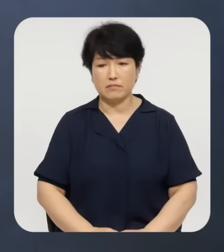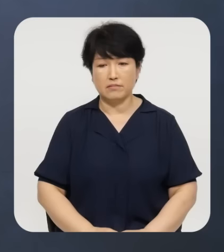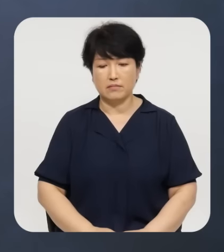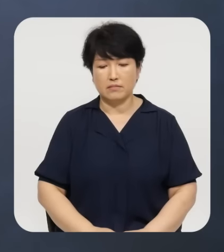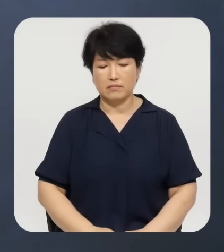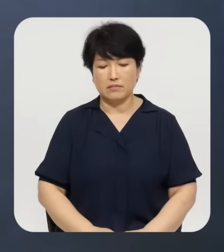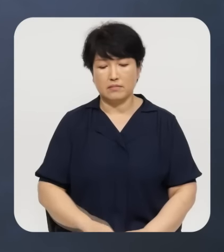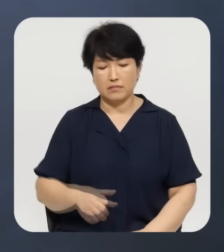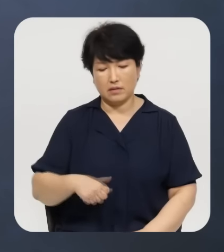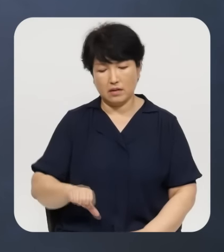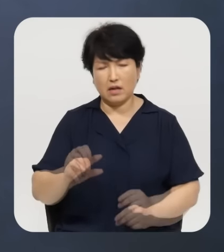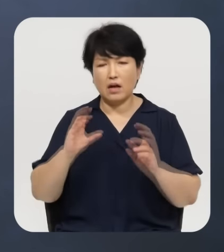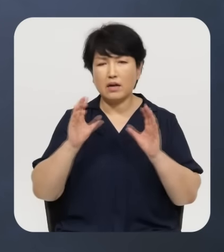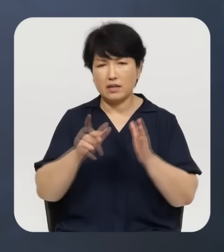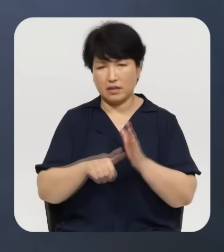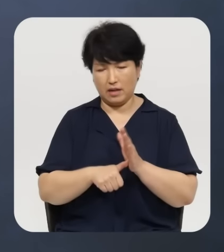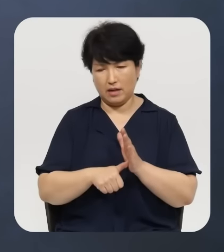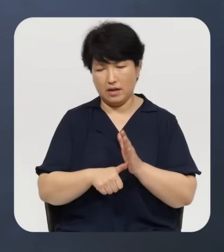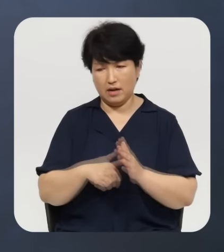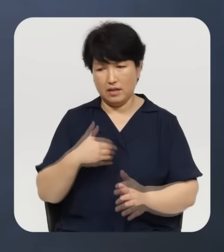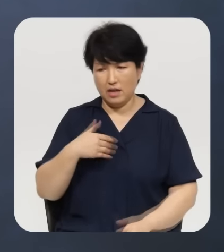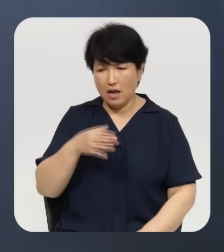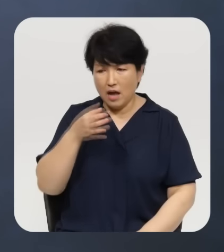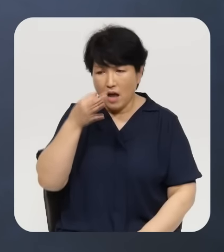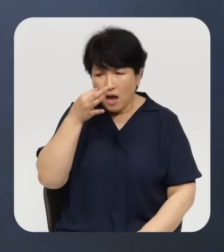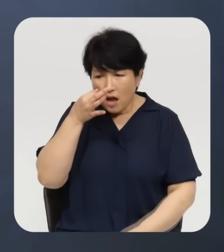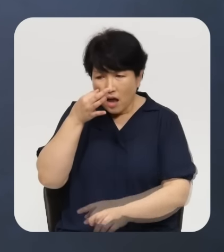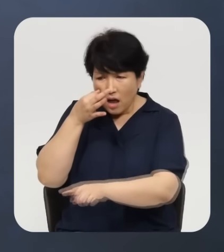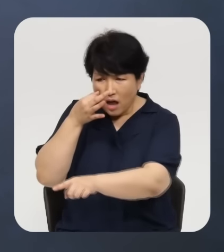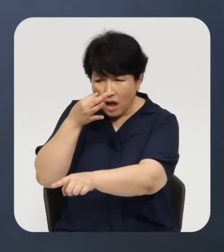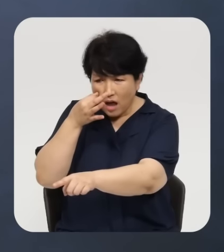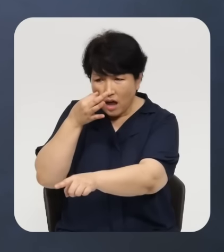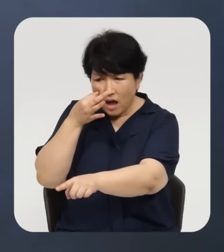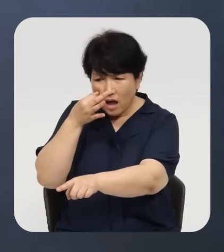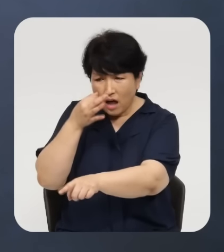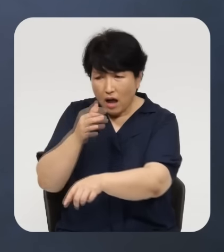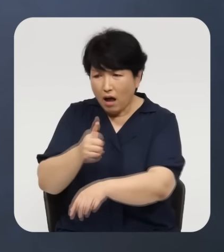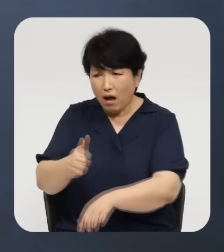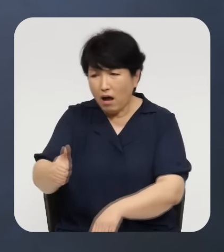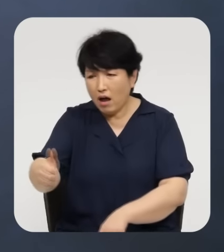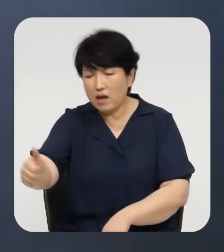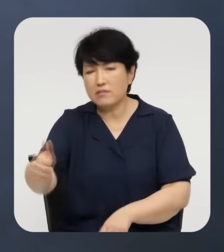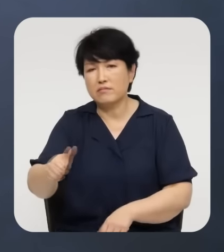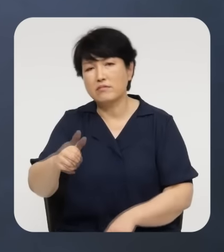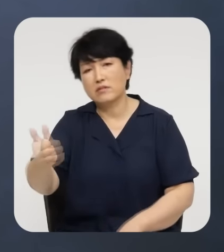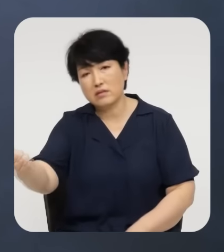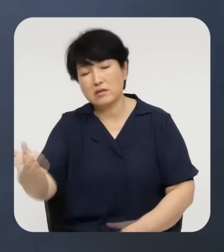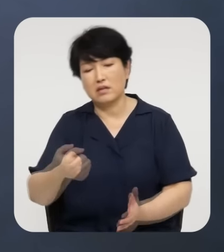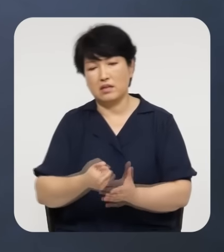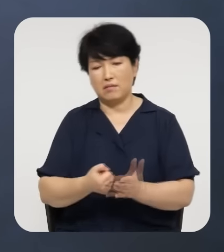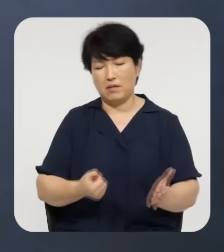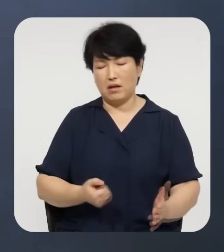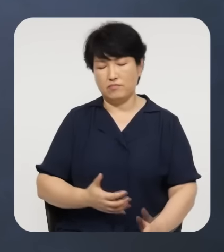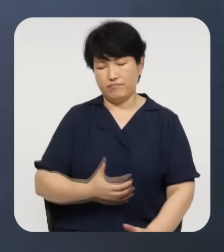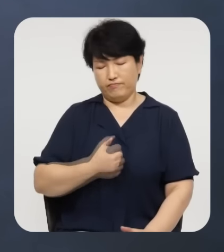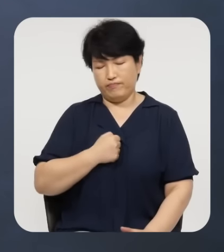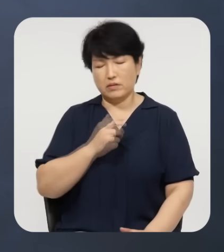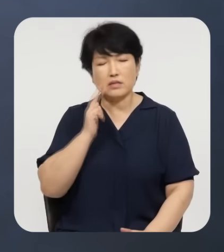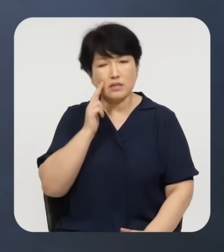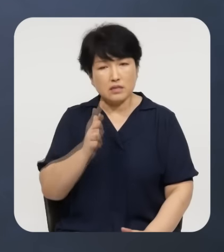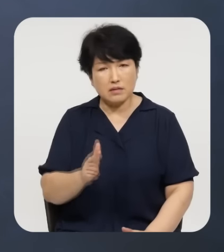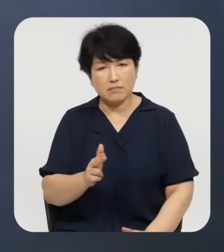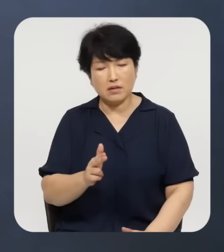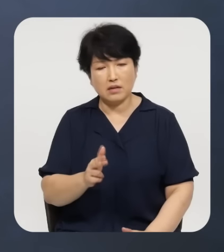어린 자식을 잃었는데, 그것도 보는 앞에서 잃었기 때문에, 예, 충격을